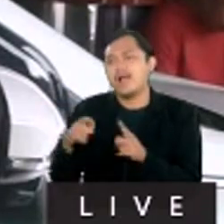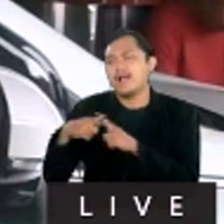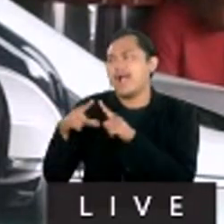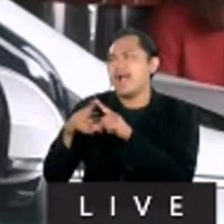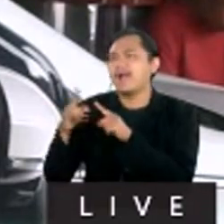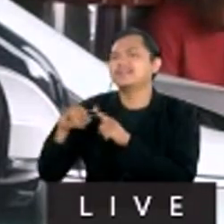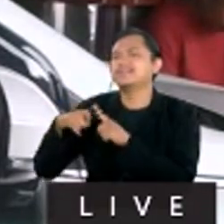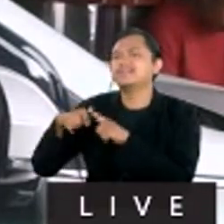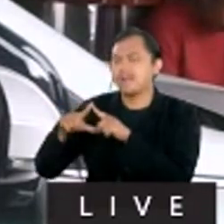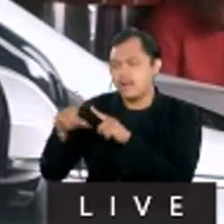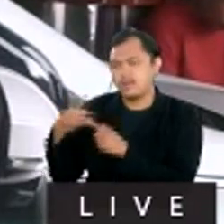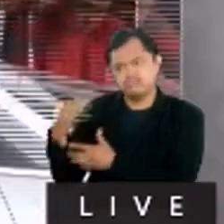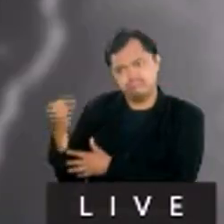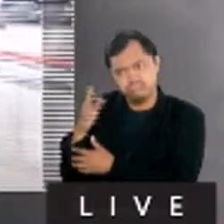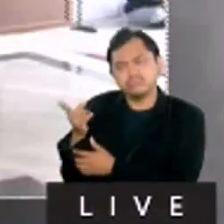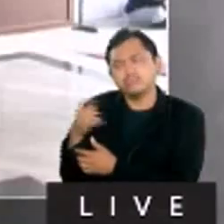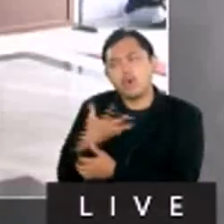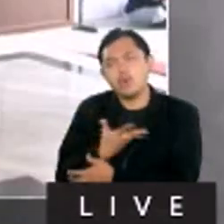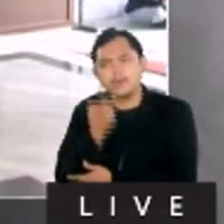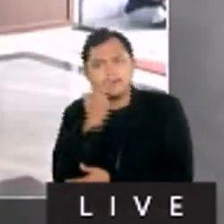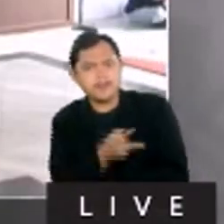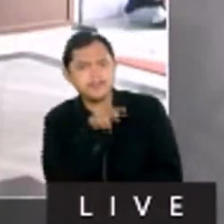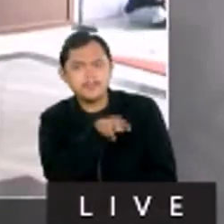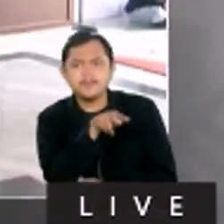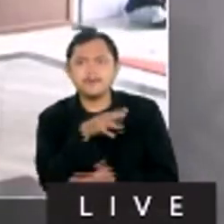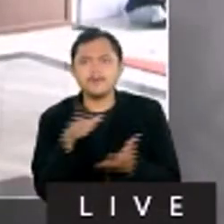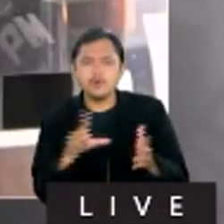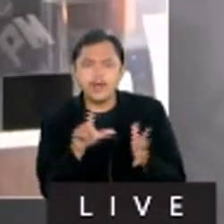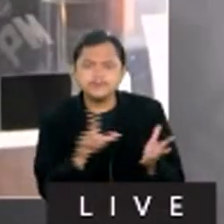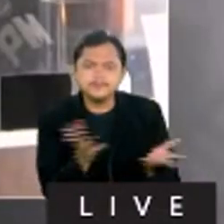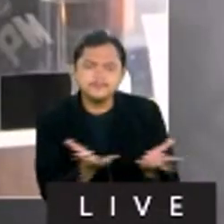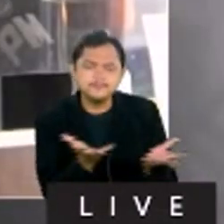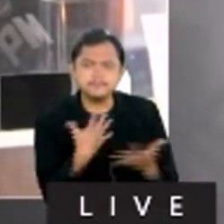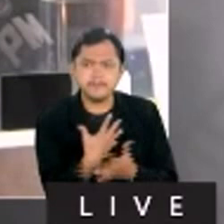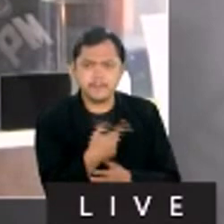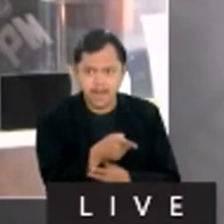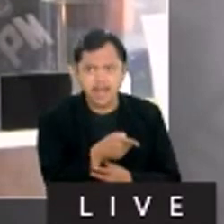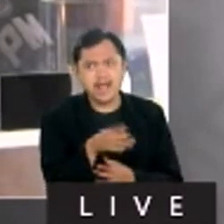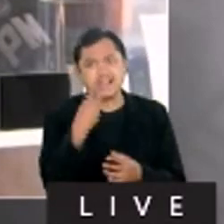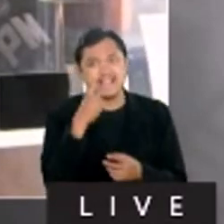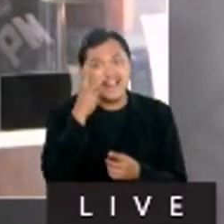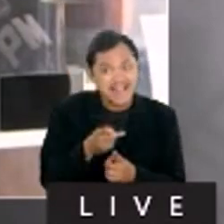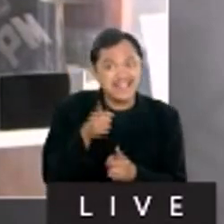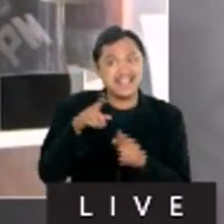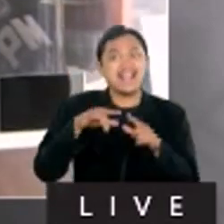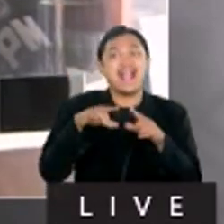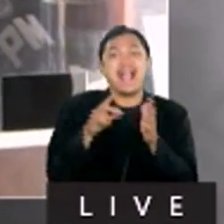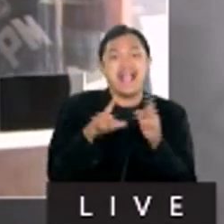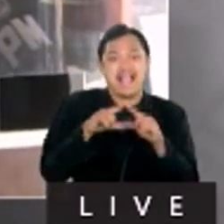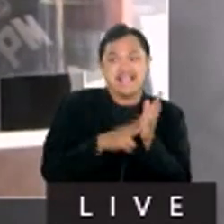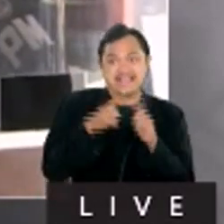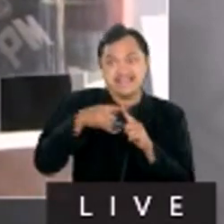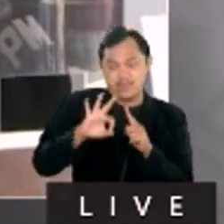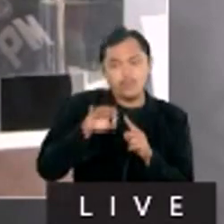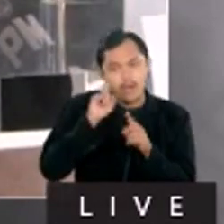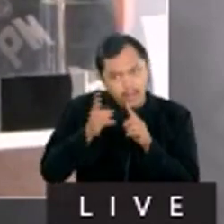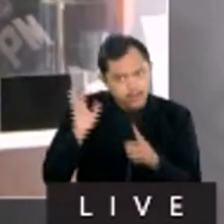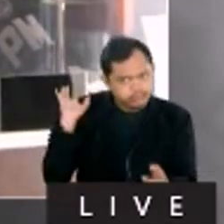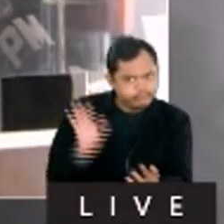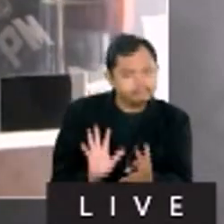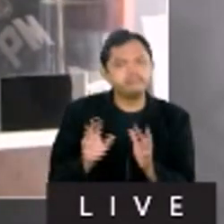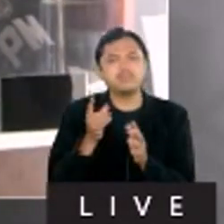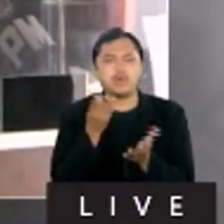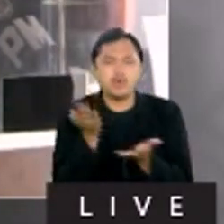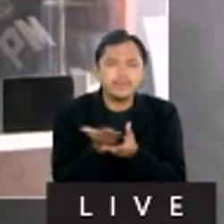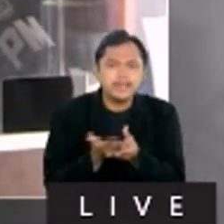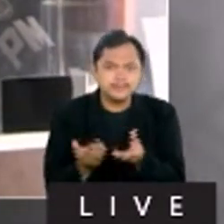untuk melihat seperti apa kondisi terkini dari Lukas NMB. Tadi kami melihat rombongan dari Anton Mote ini membawa sejumlah dokumen kesehatan, seperti diantaranya